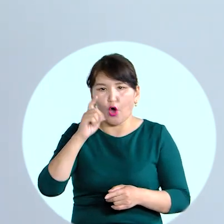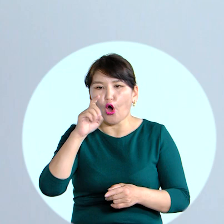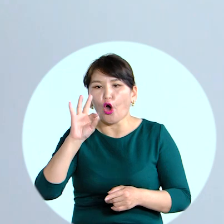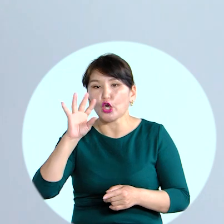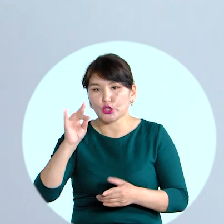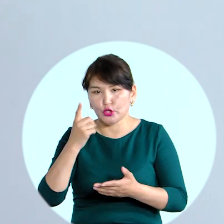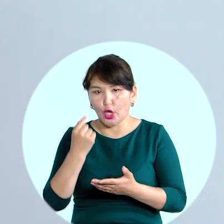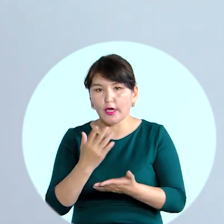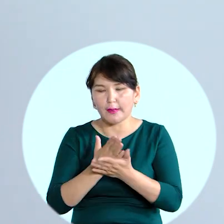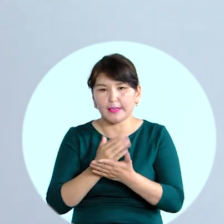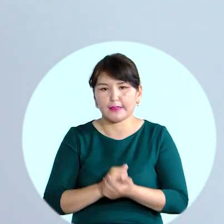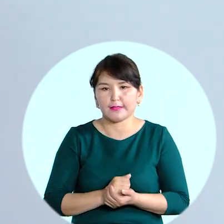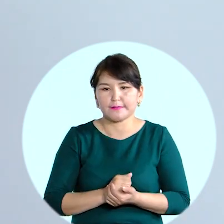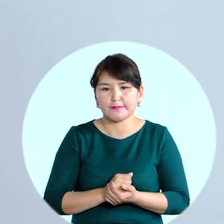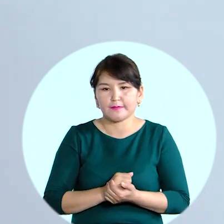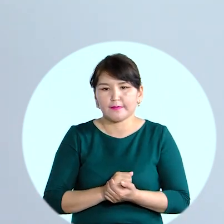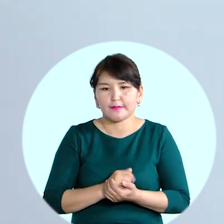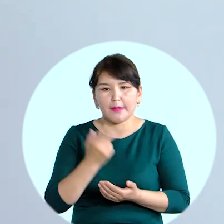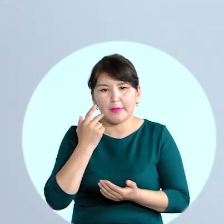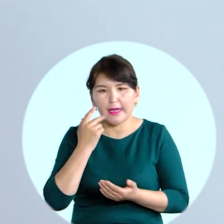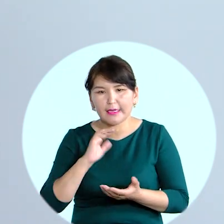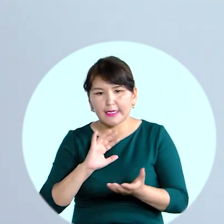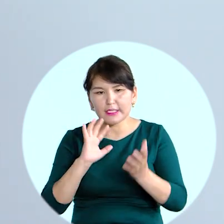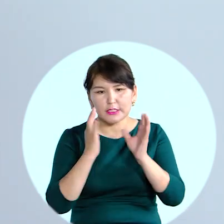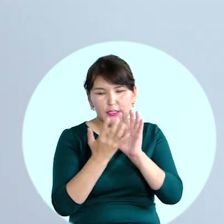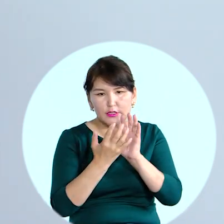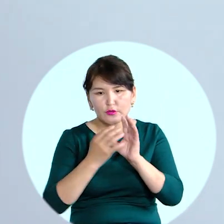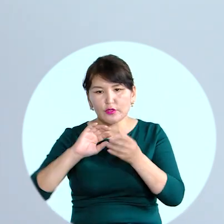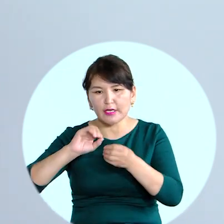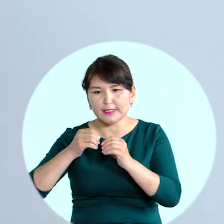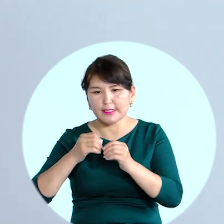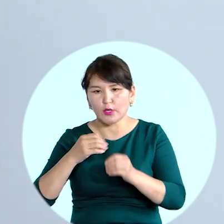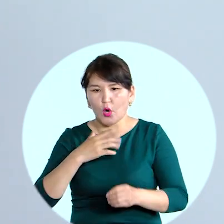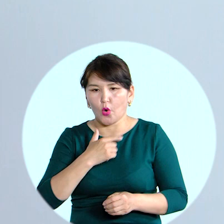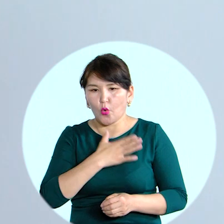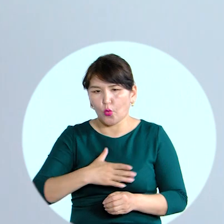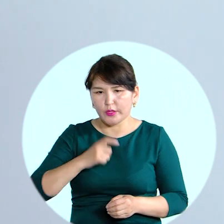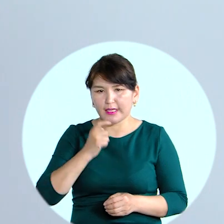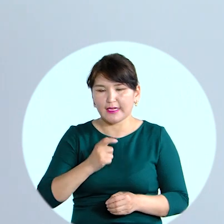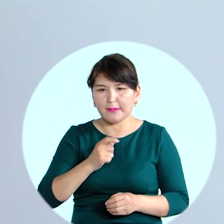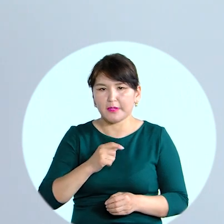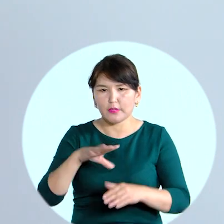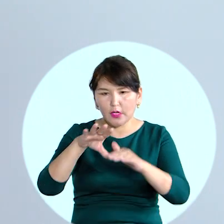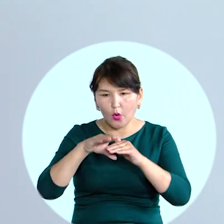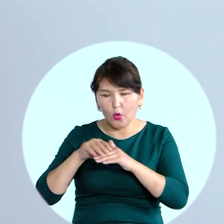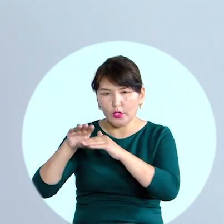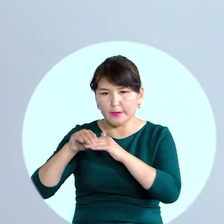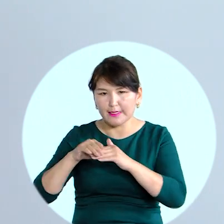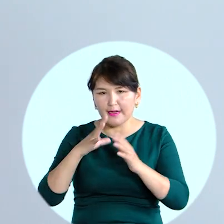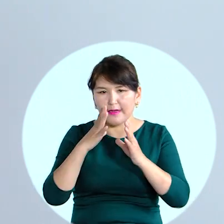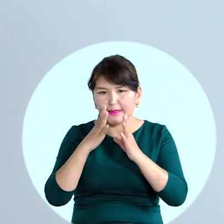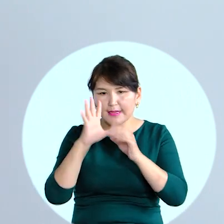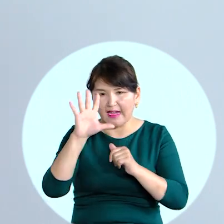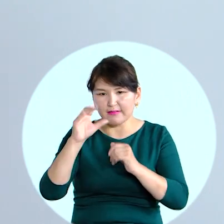бүрдүүлж байгаа. За энэ бол маш бага хэмжээгээр байнгын шилжилт хөдөлгөөн хийгдсээр байгаад тухайн биед бол хоригдлагдчихэд.